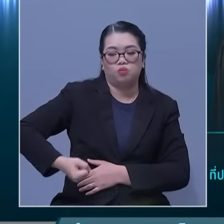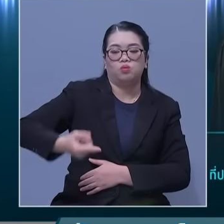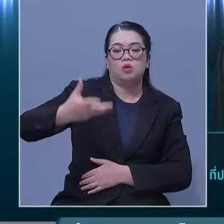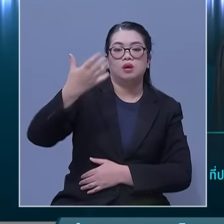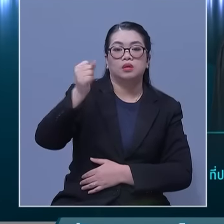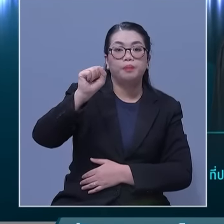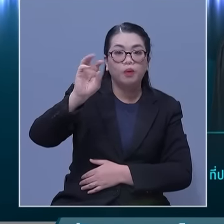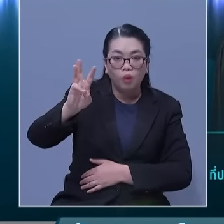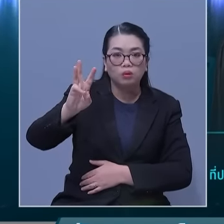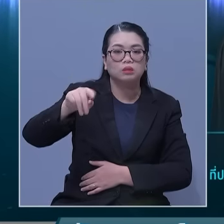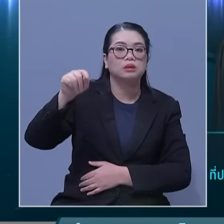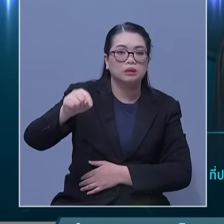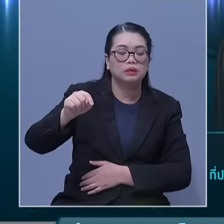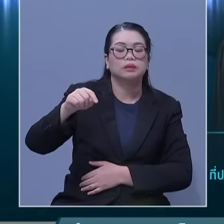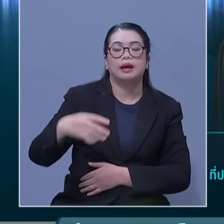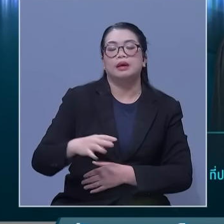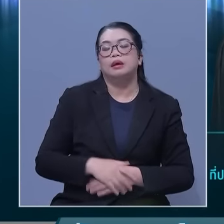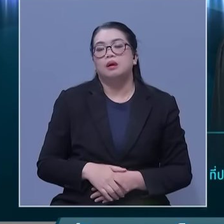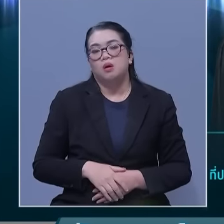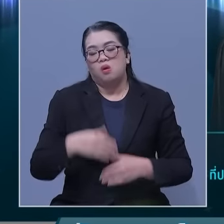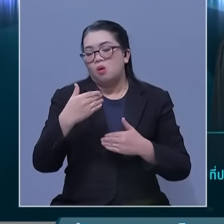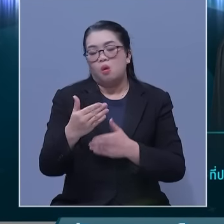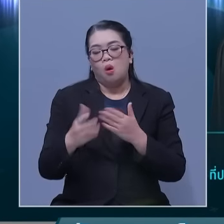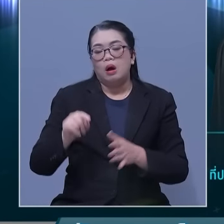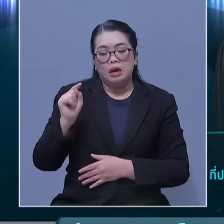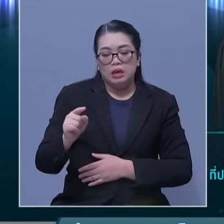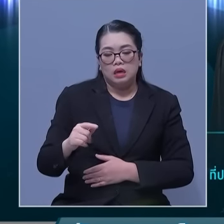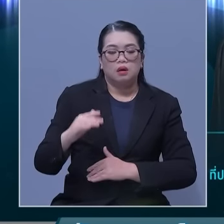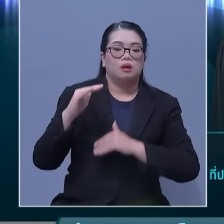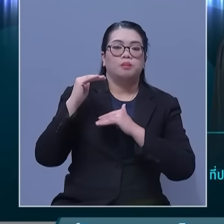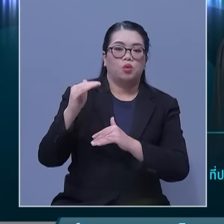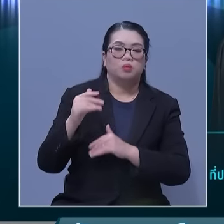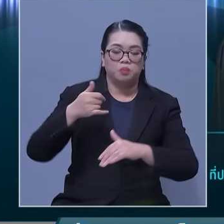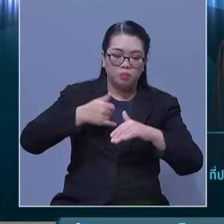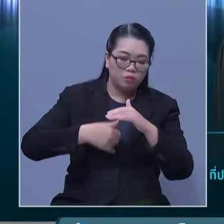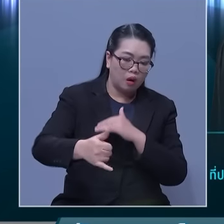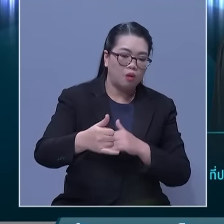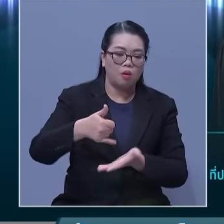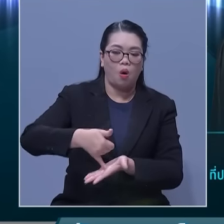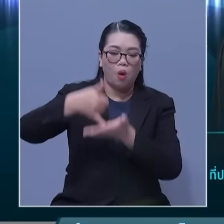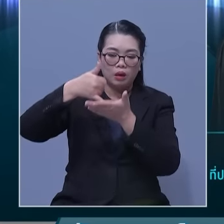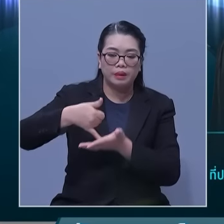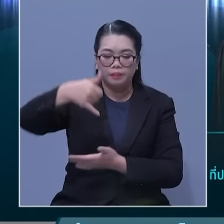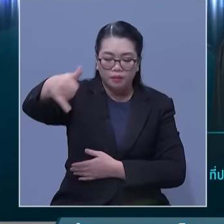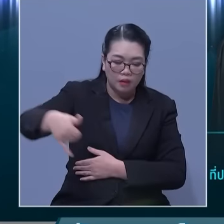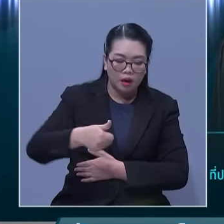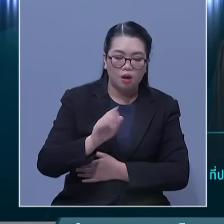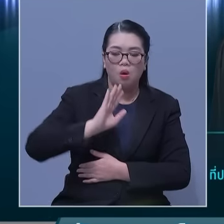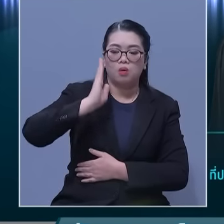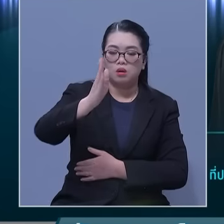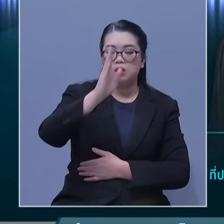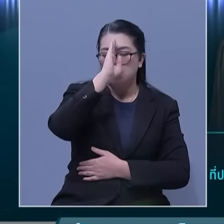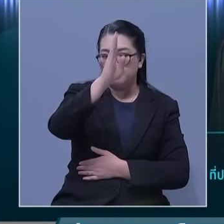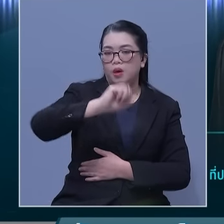อืครับแล้วก็อยู่ห้องนี้ครับนะครับเข้าไปออกจากลิฟต์มาเดินไปขวาสุดนะ